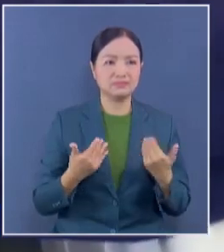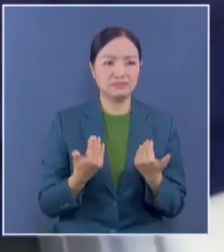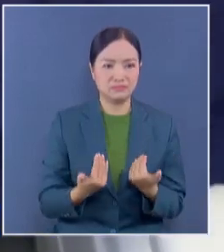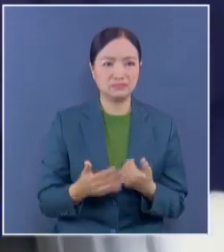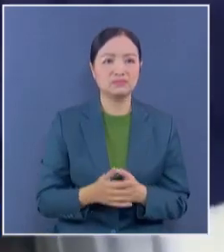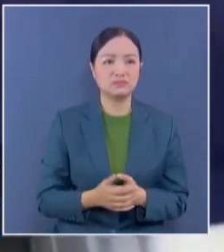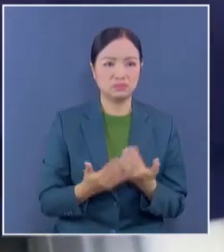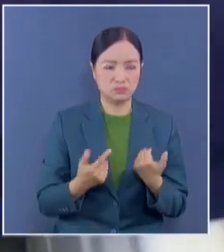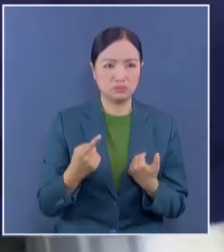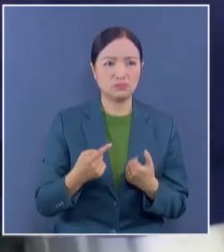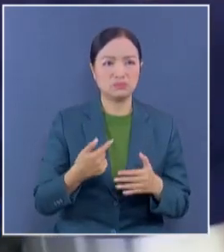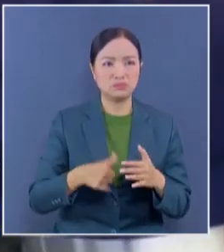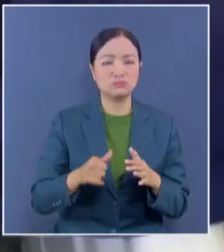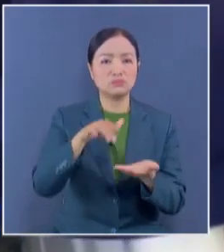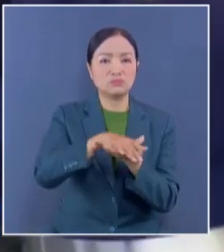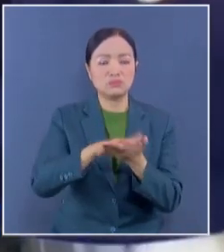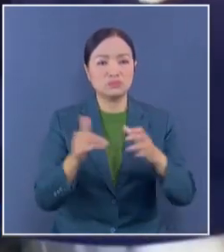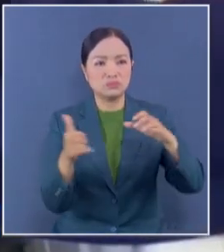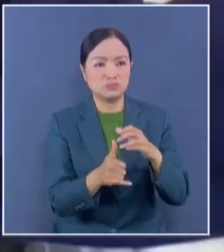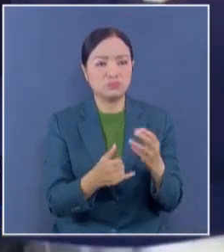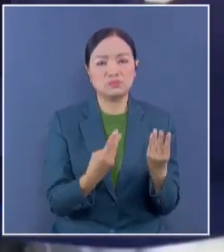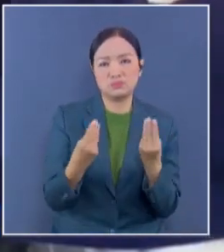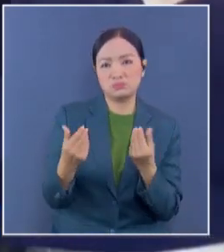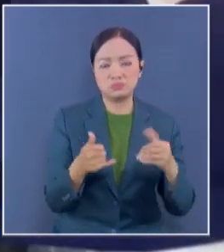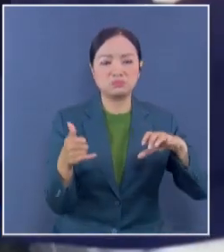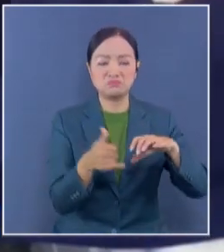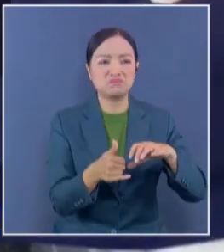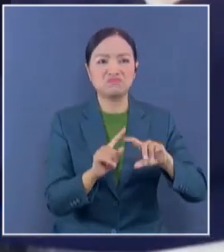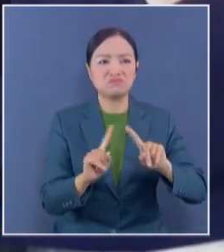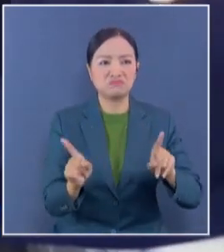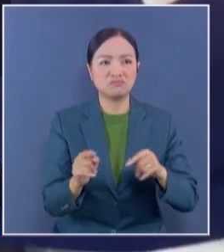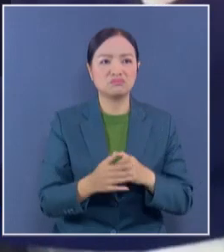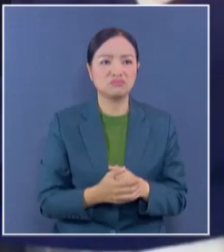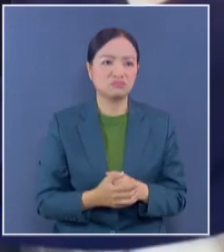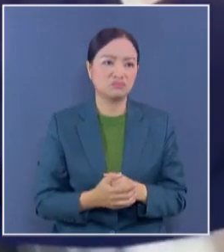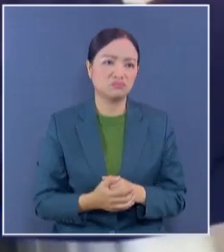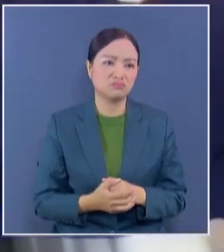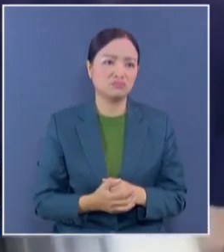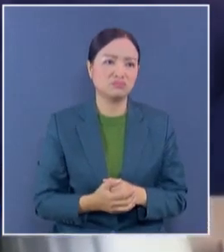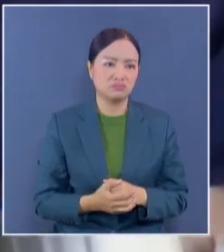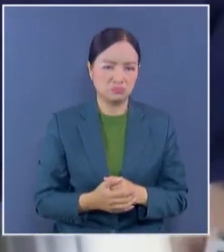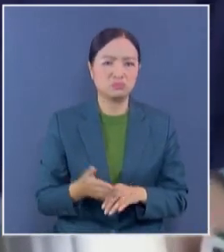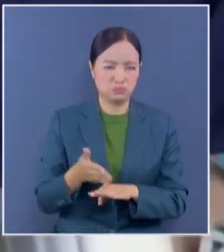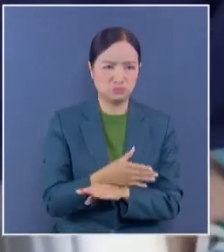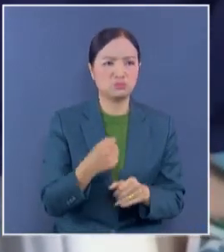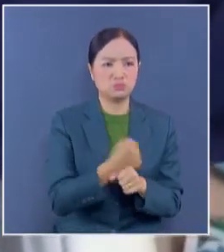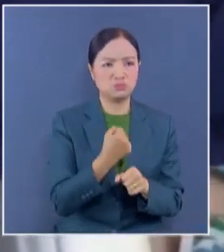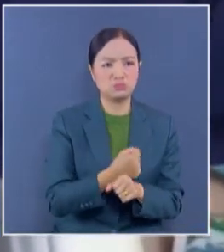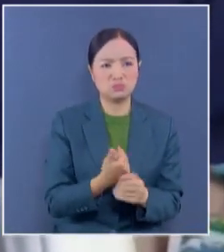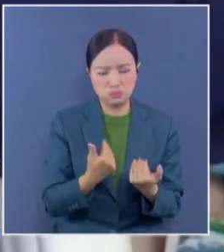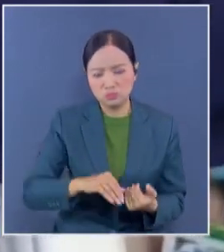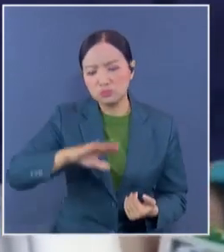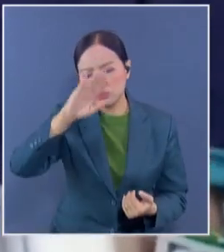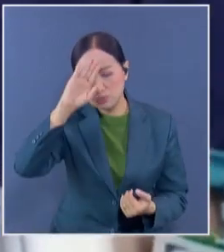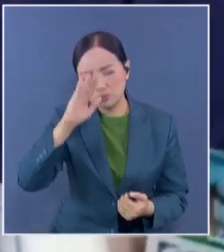ต้นที่โรงเรียนนะคะจัดงานวันเด็กแต่ว่าน้องไปซ้อมเต้นทางอาทิตย์นะคะแล้วคราวนี้น้องก็มาป่วยวันนี้